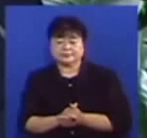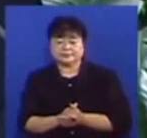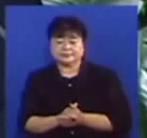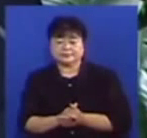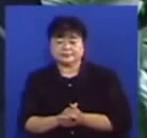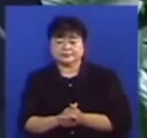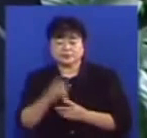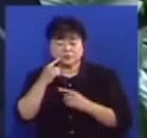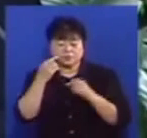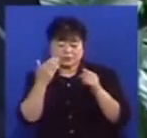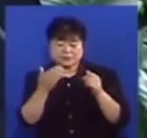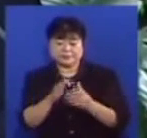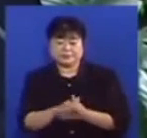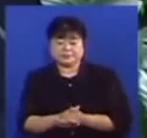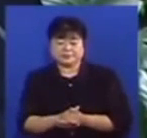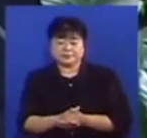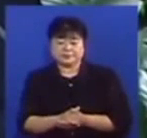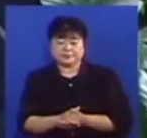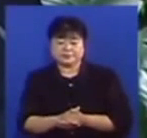제가